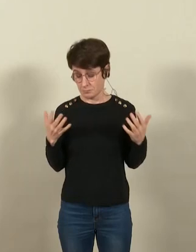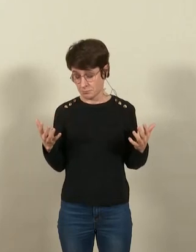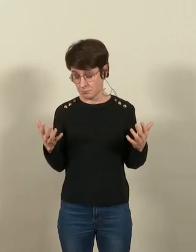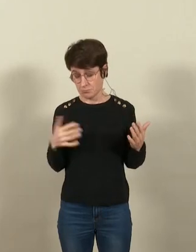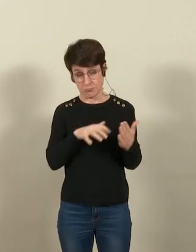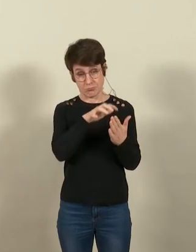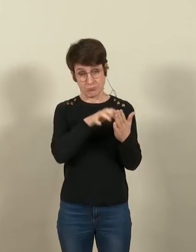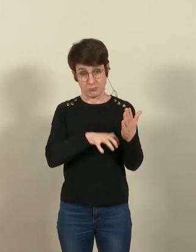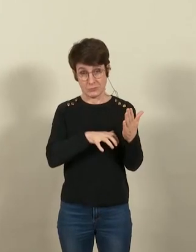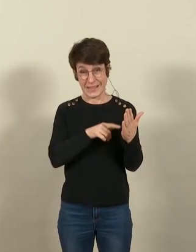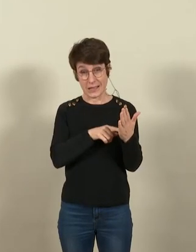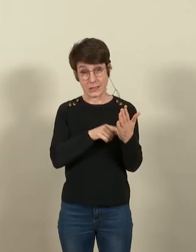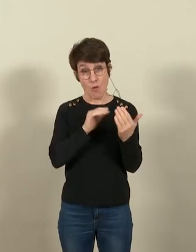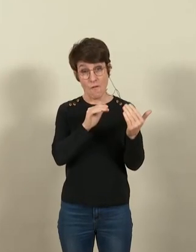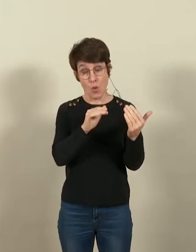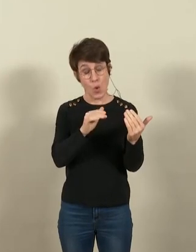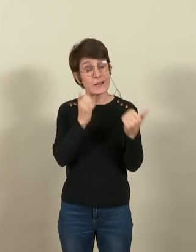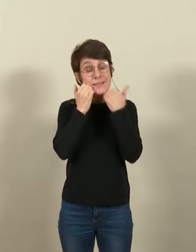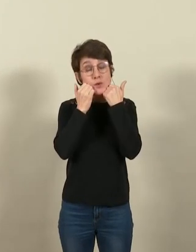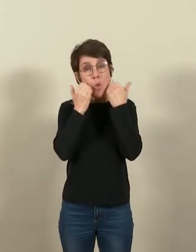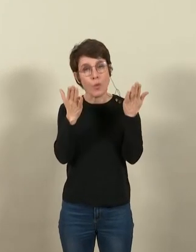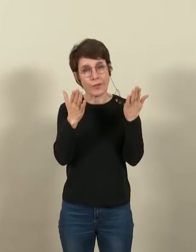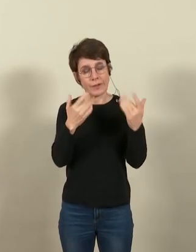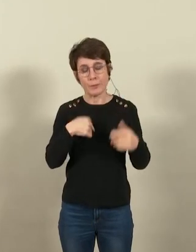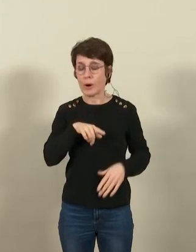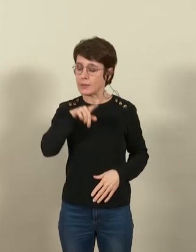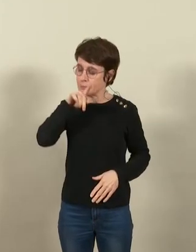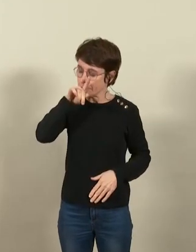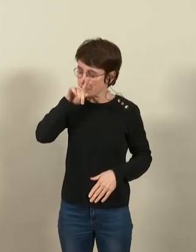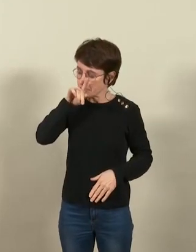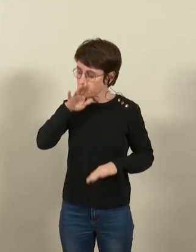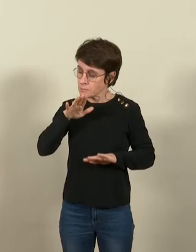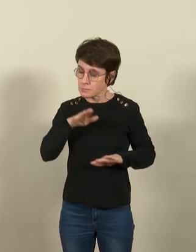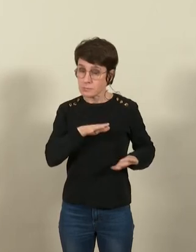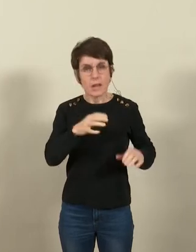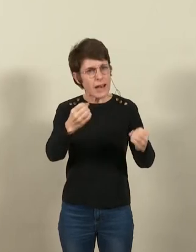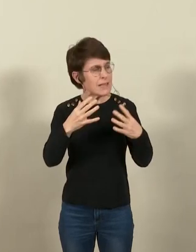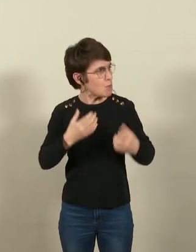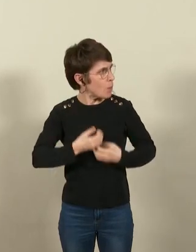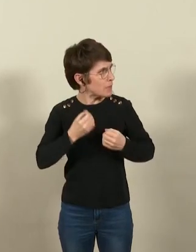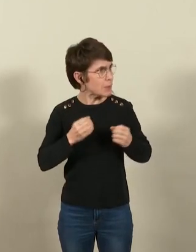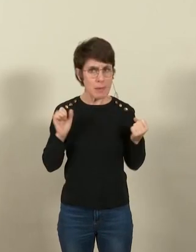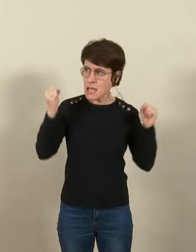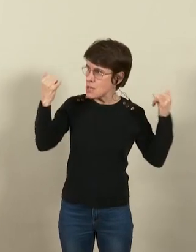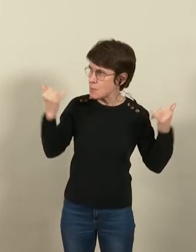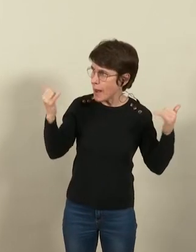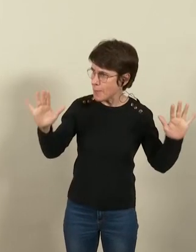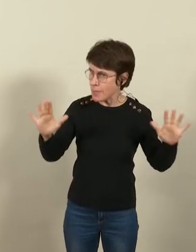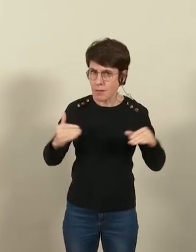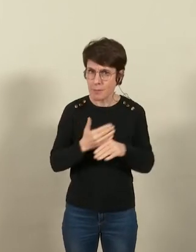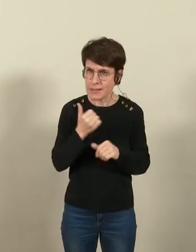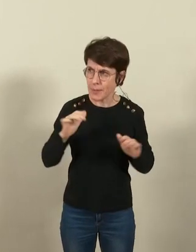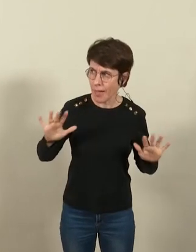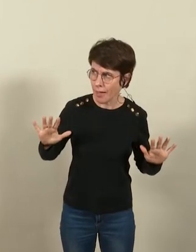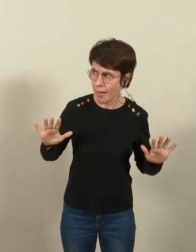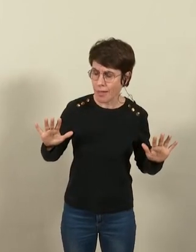ce ce veux est une honte et c'est d'autant plus une honte laissez-moi m'exprimer vous énervez pas ça va bien se passer ce